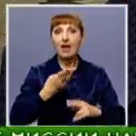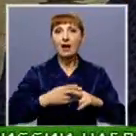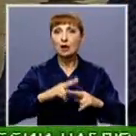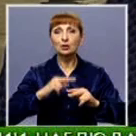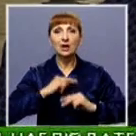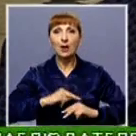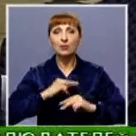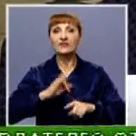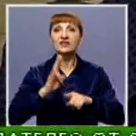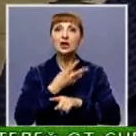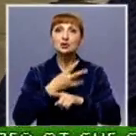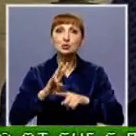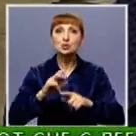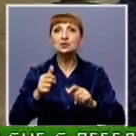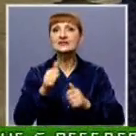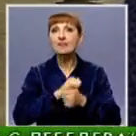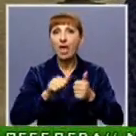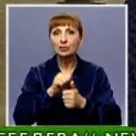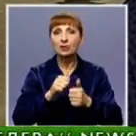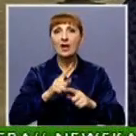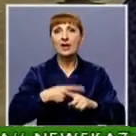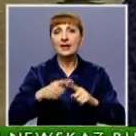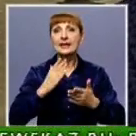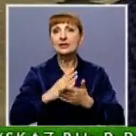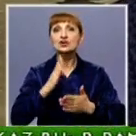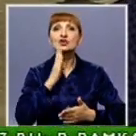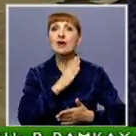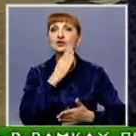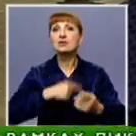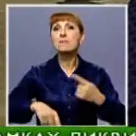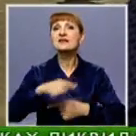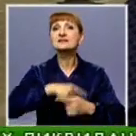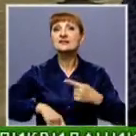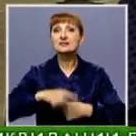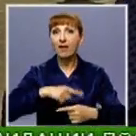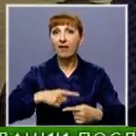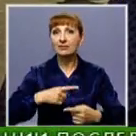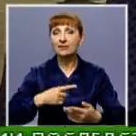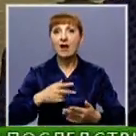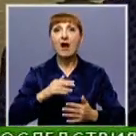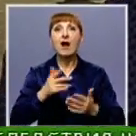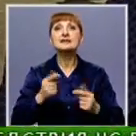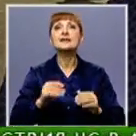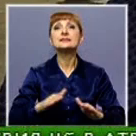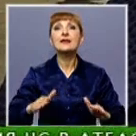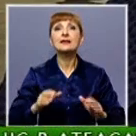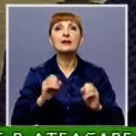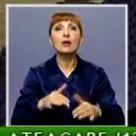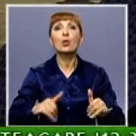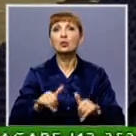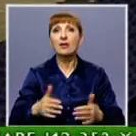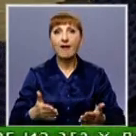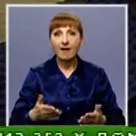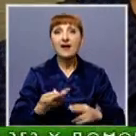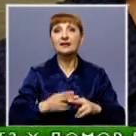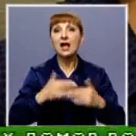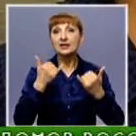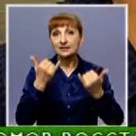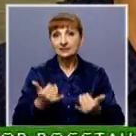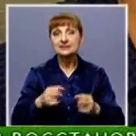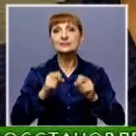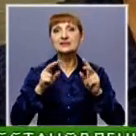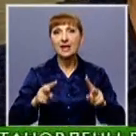работают в ночную смену. Есть женщины, которые бизнес-леди, негде оставить детей. Вот для них мы